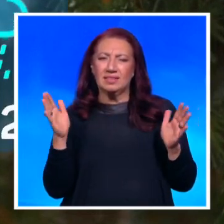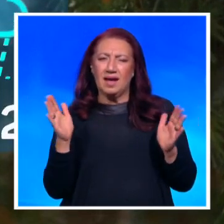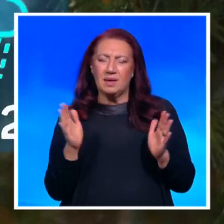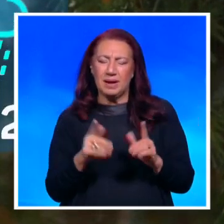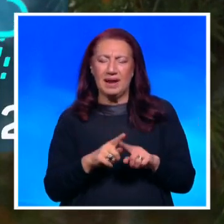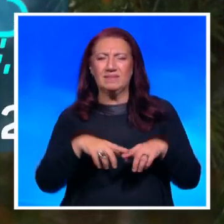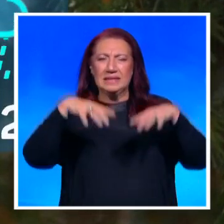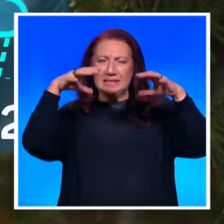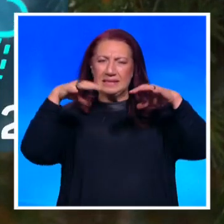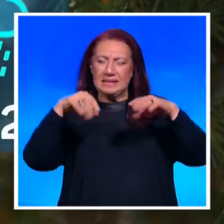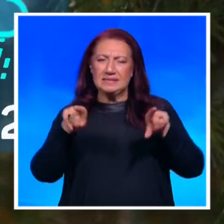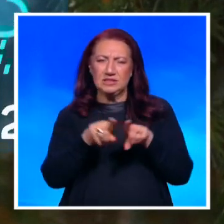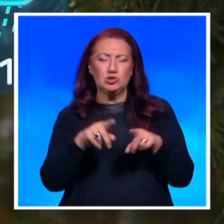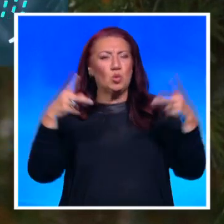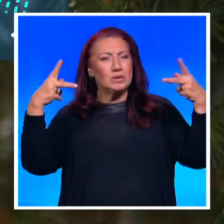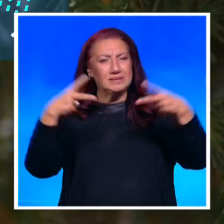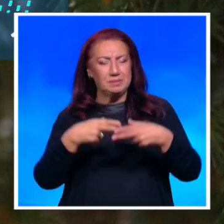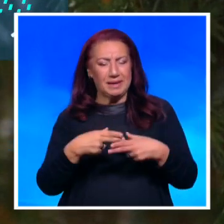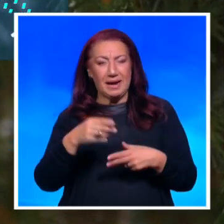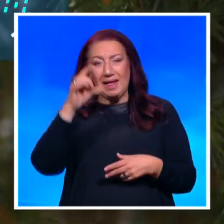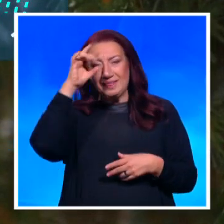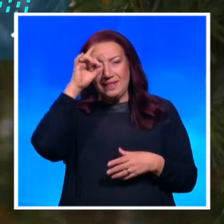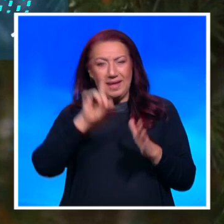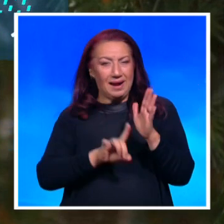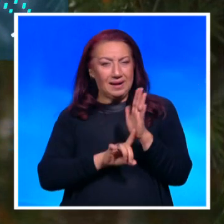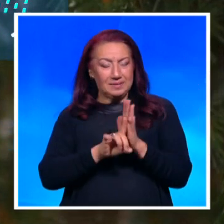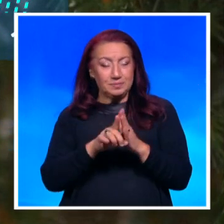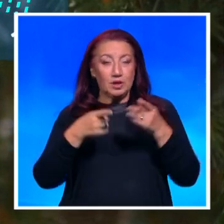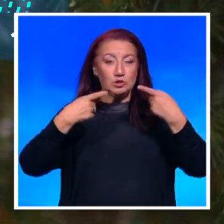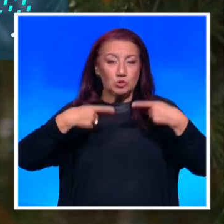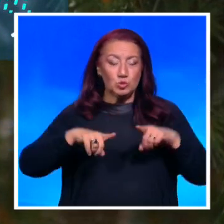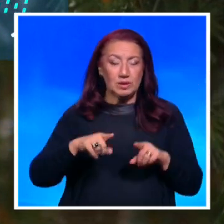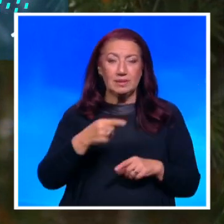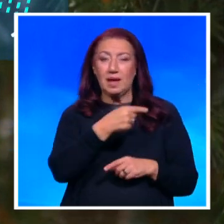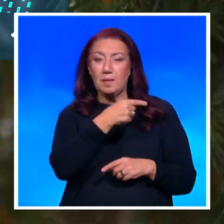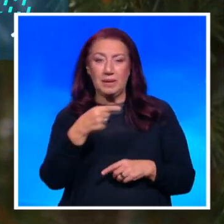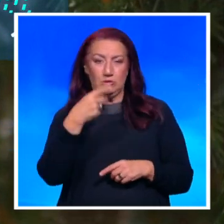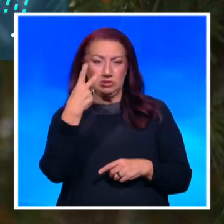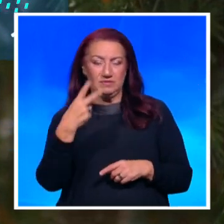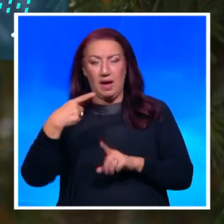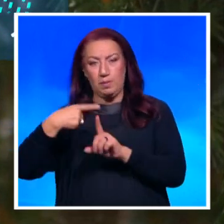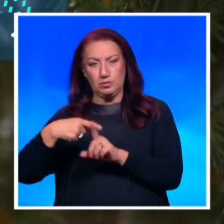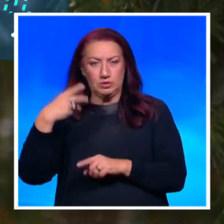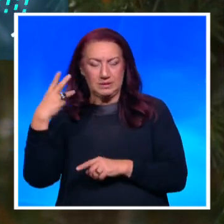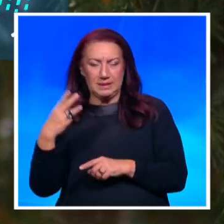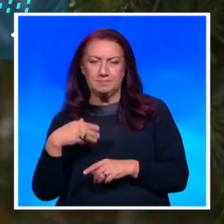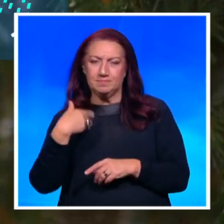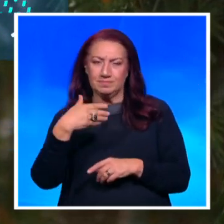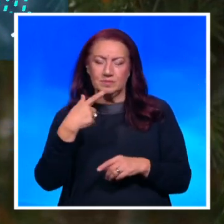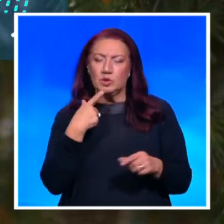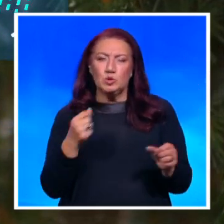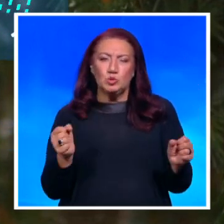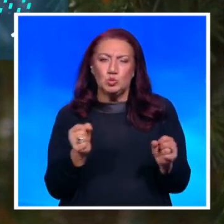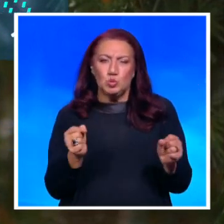ще спрат. Температурите в неделния ден. Сутринта предимно от минус 2 до плюс 3 градуса ще бъде студено, а през деня